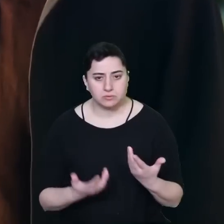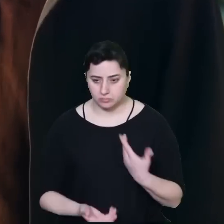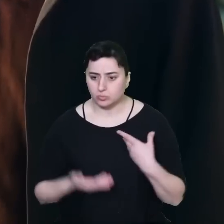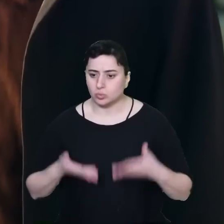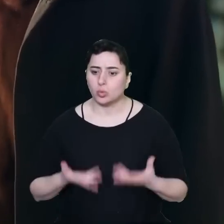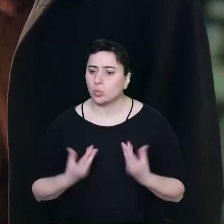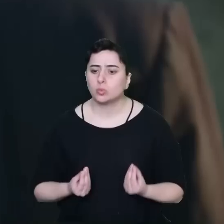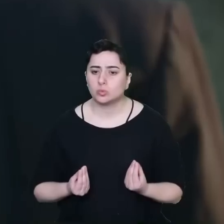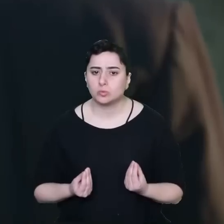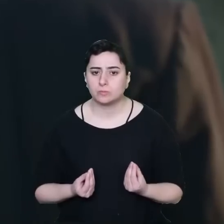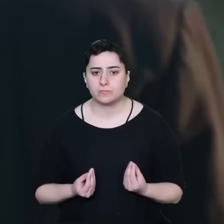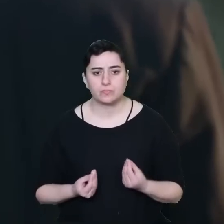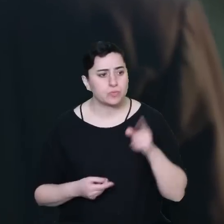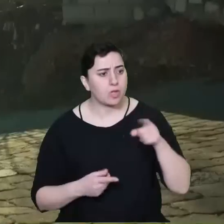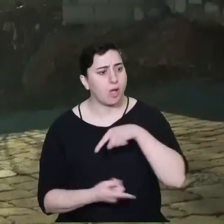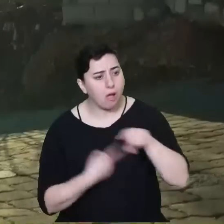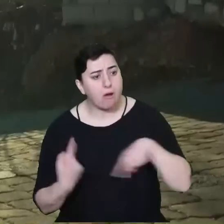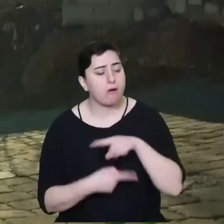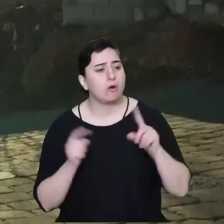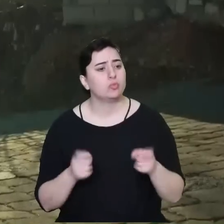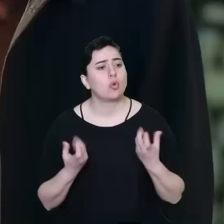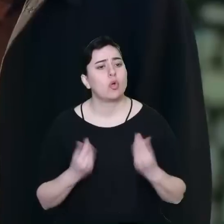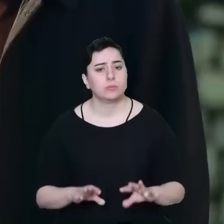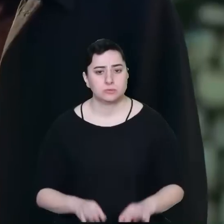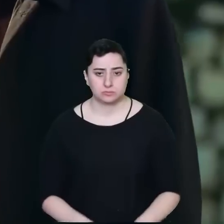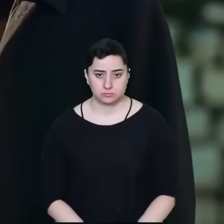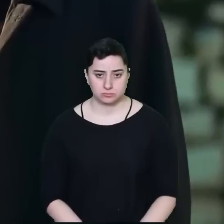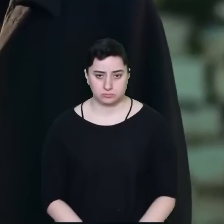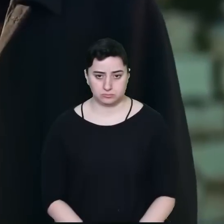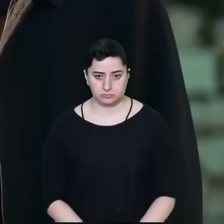la. Ne oldu ki? Her yerde seni aradık.